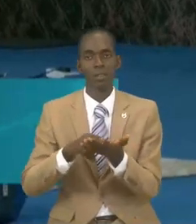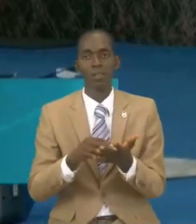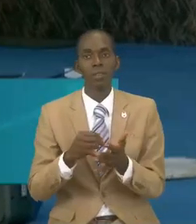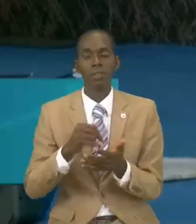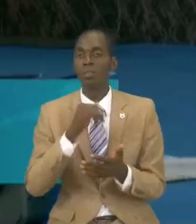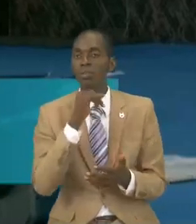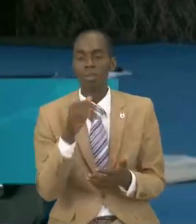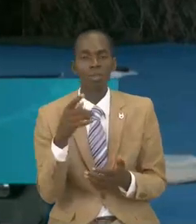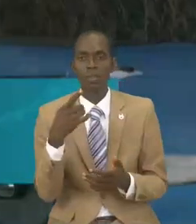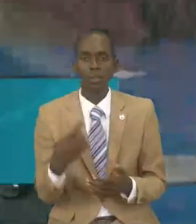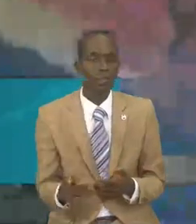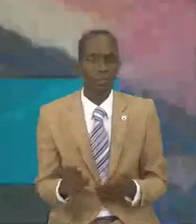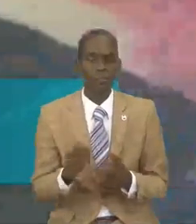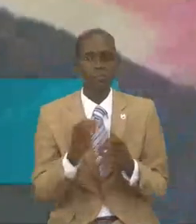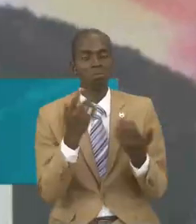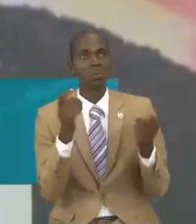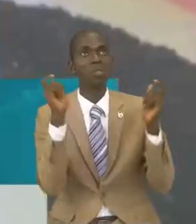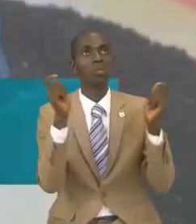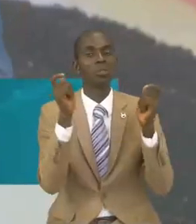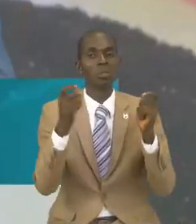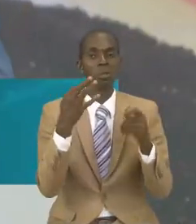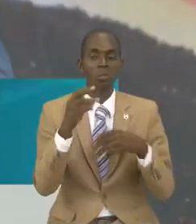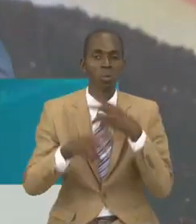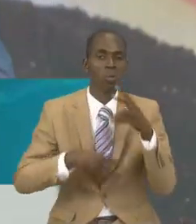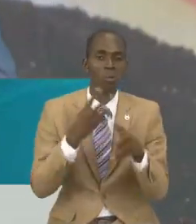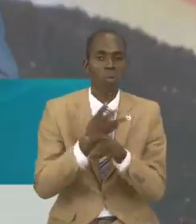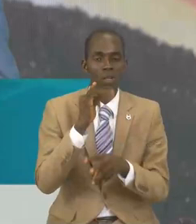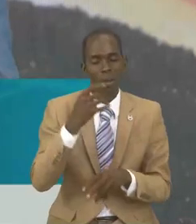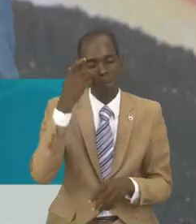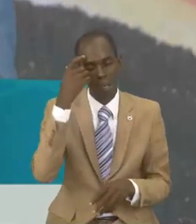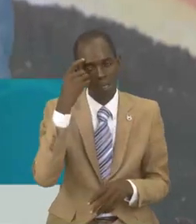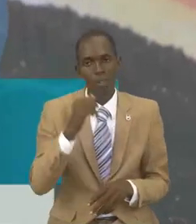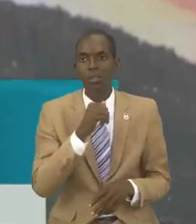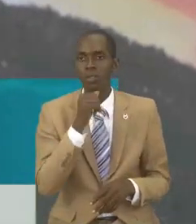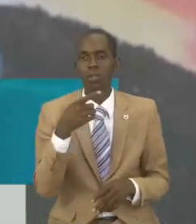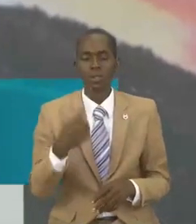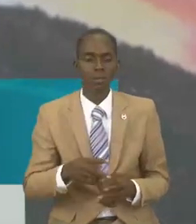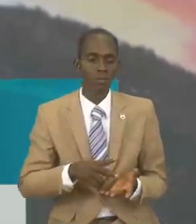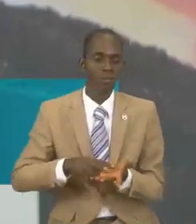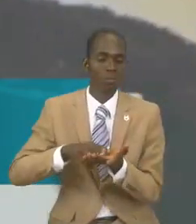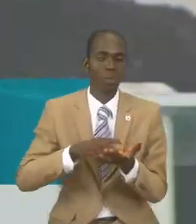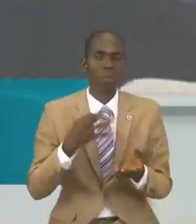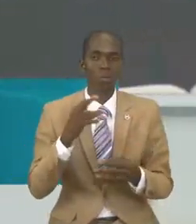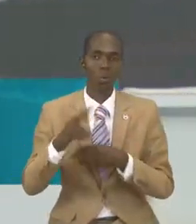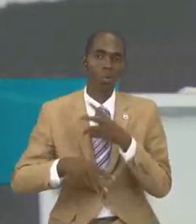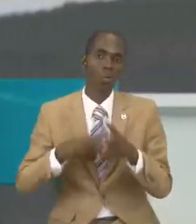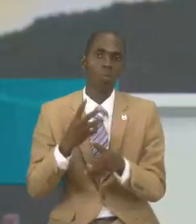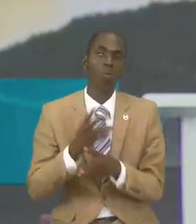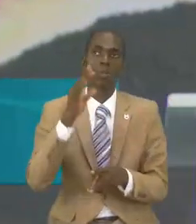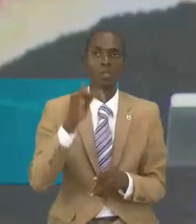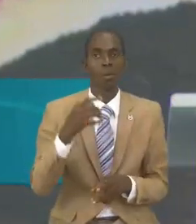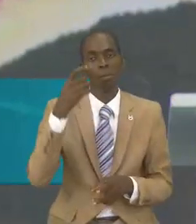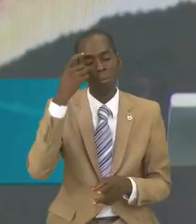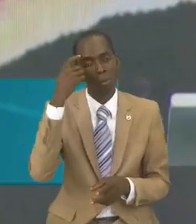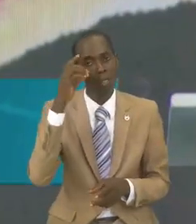pas la célébration des mondains, ce ne sont pas les danses du monde,